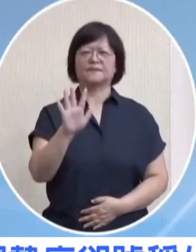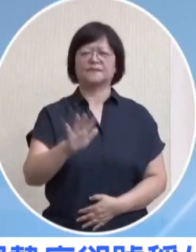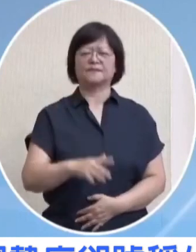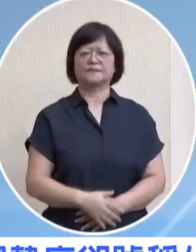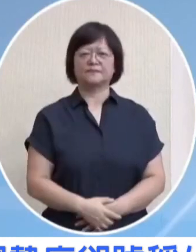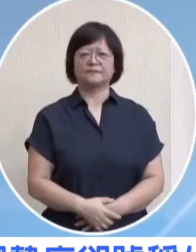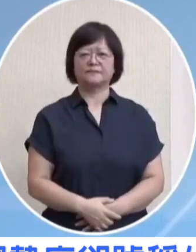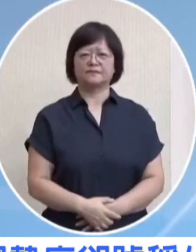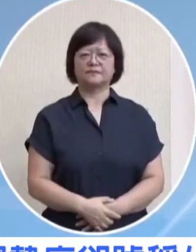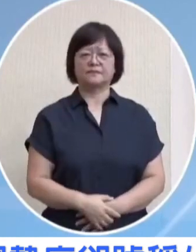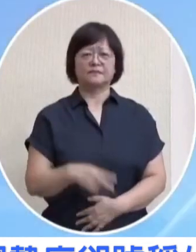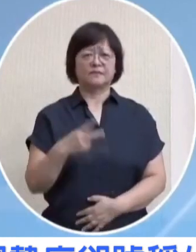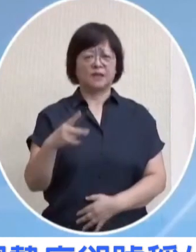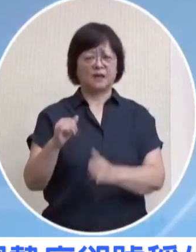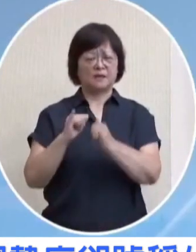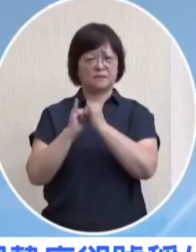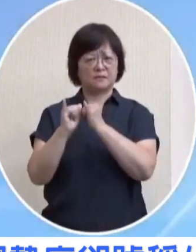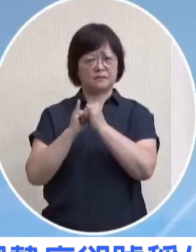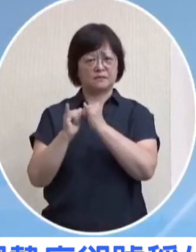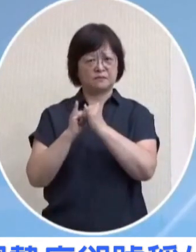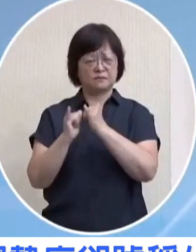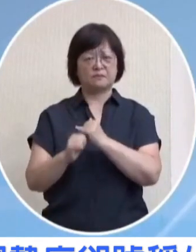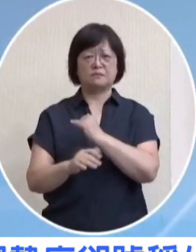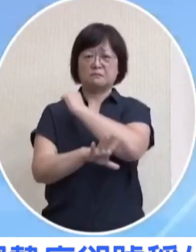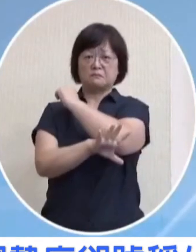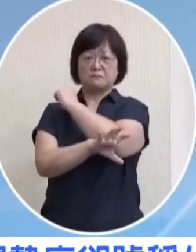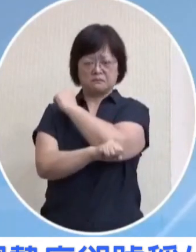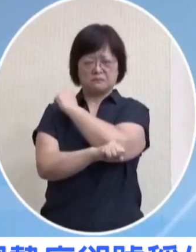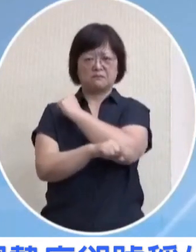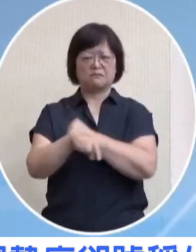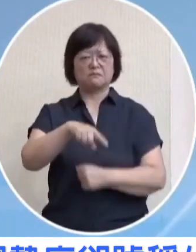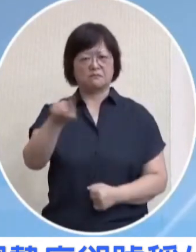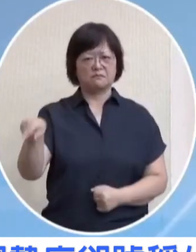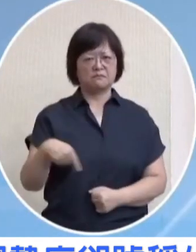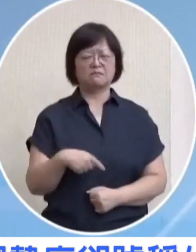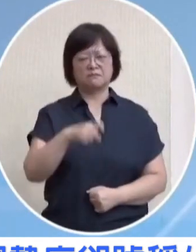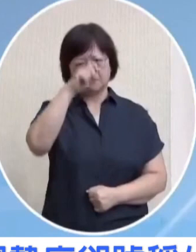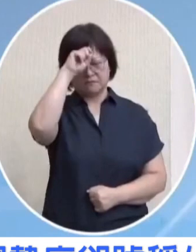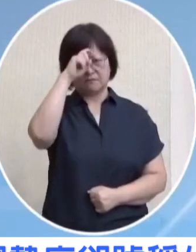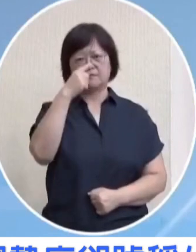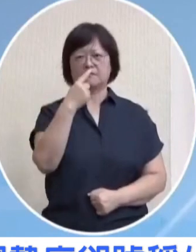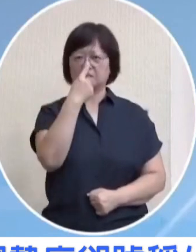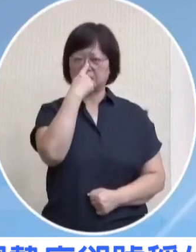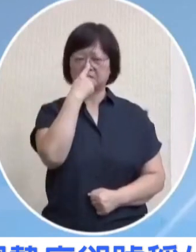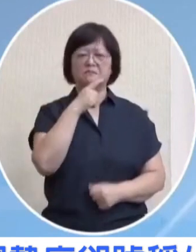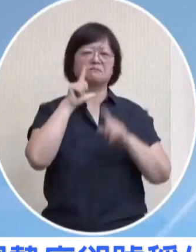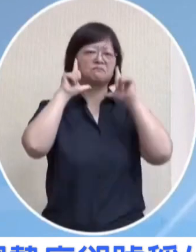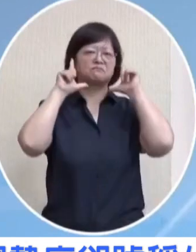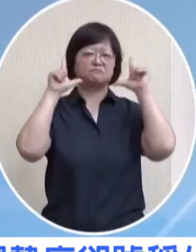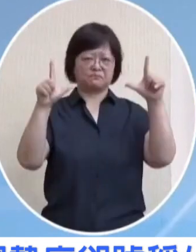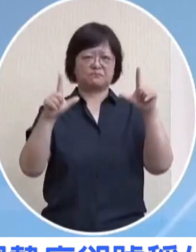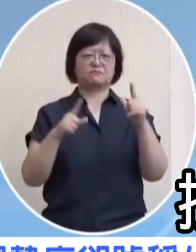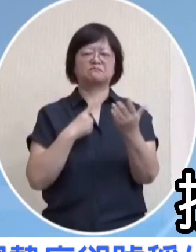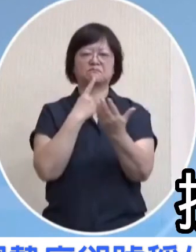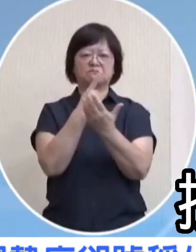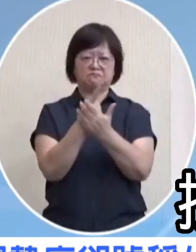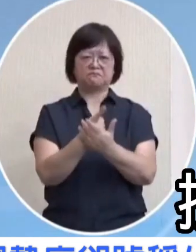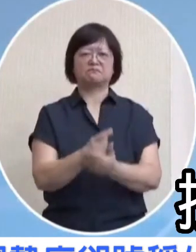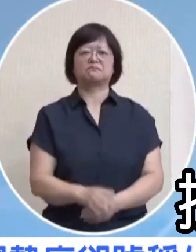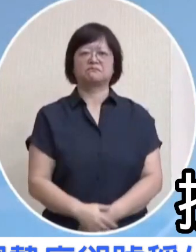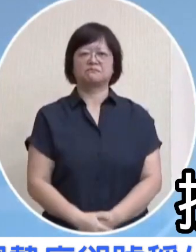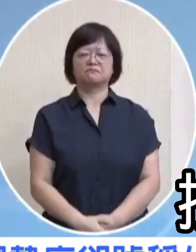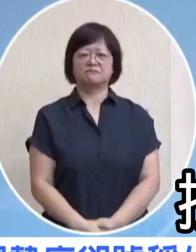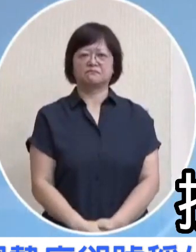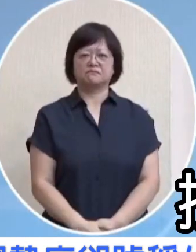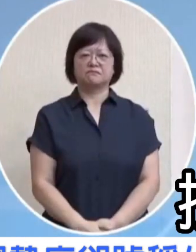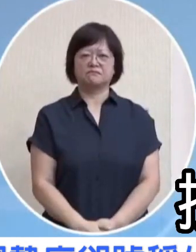更多基层民众希望台铭挺身而出，扮演